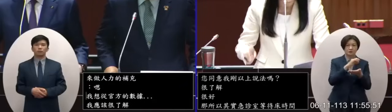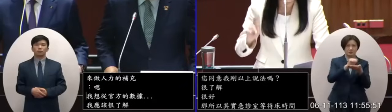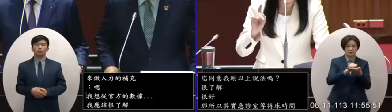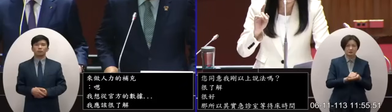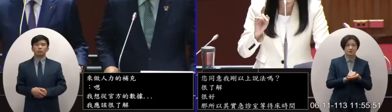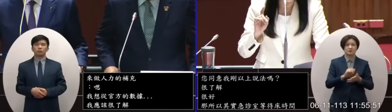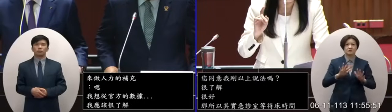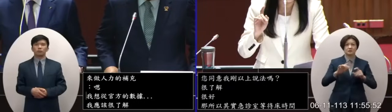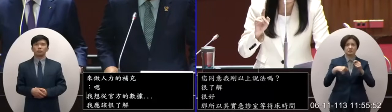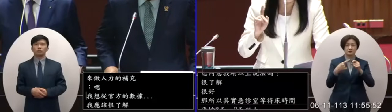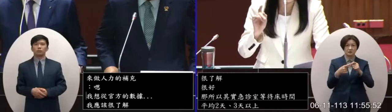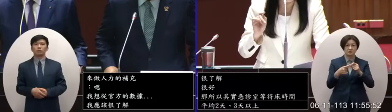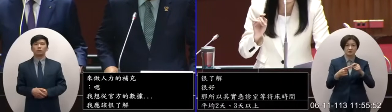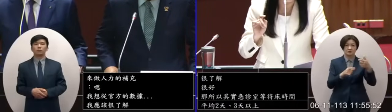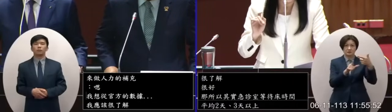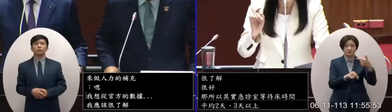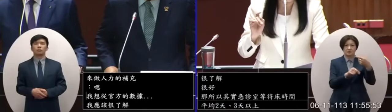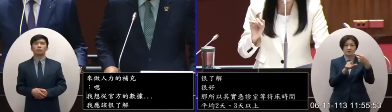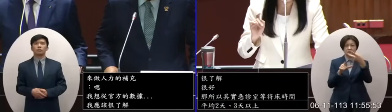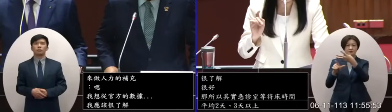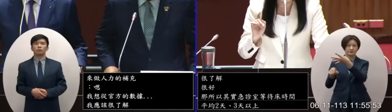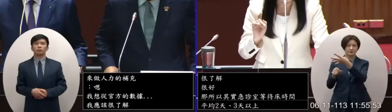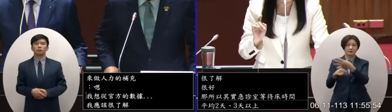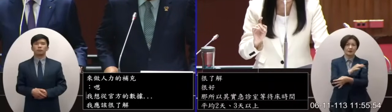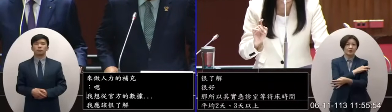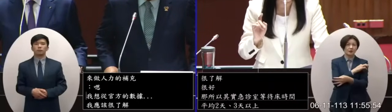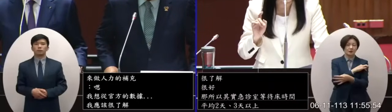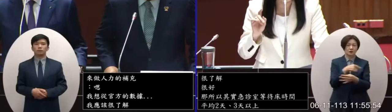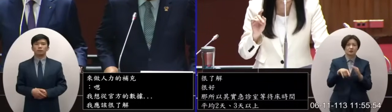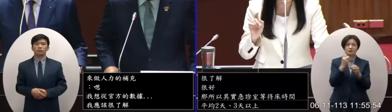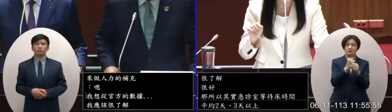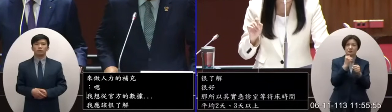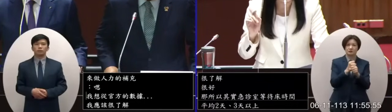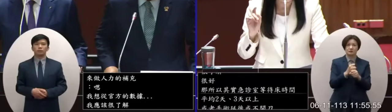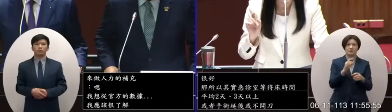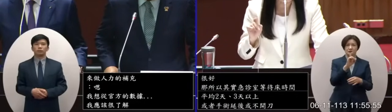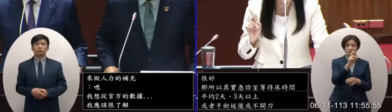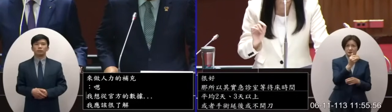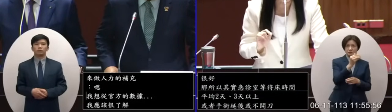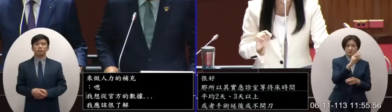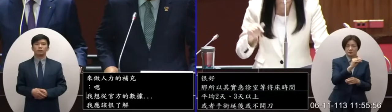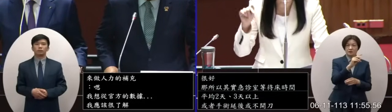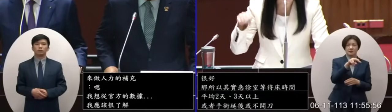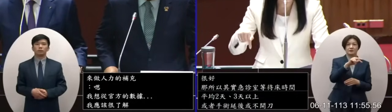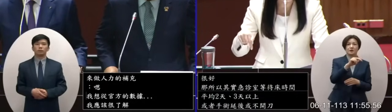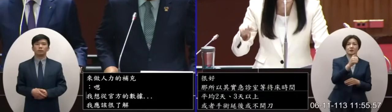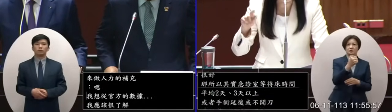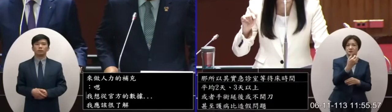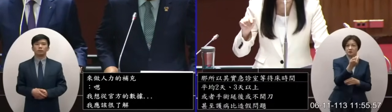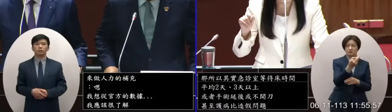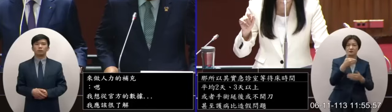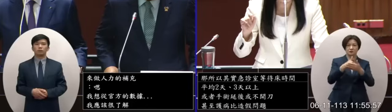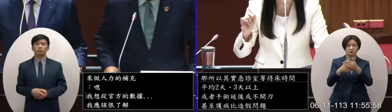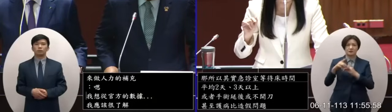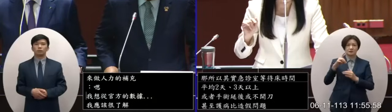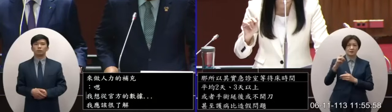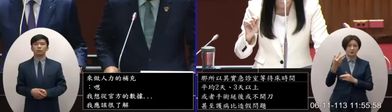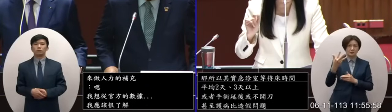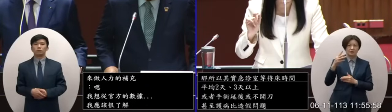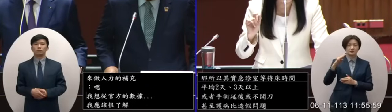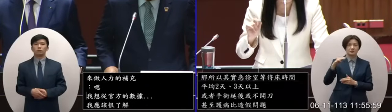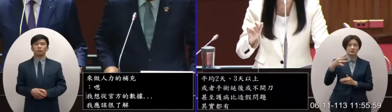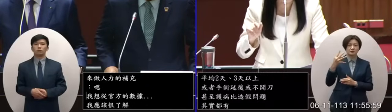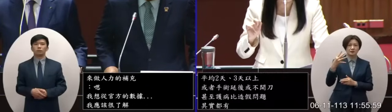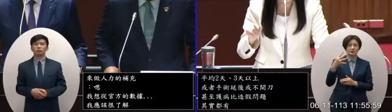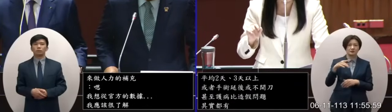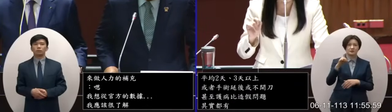哈，今年的这个一月到四月，护理师执业的人数从19,259人下降到